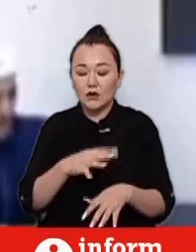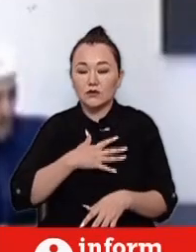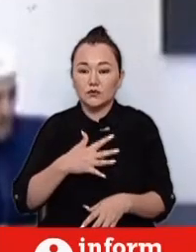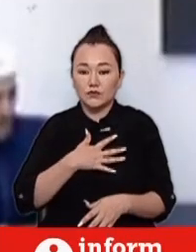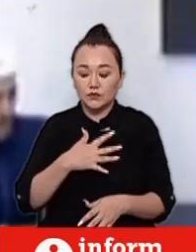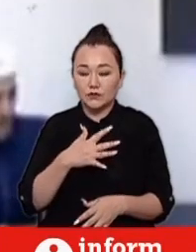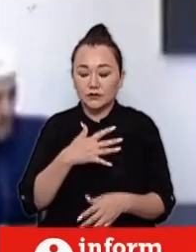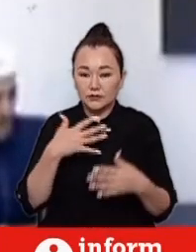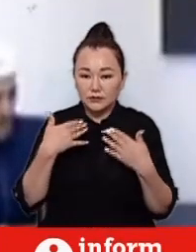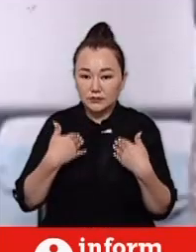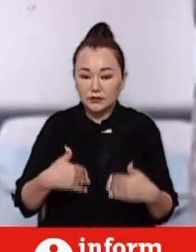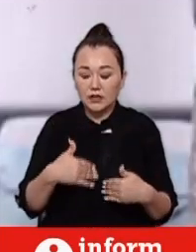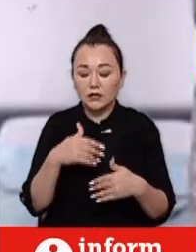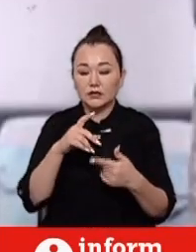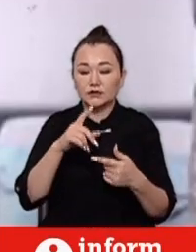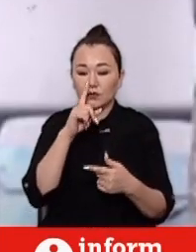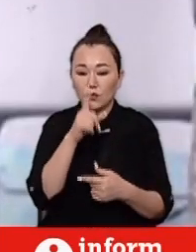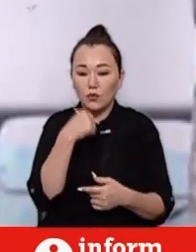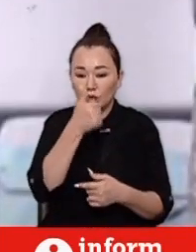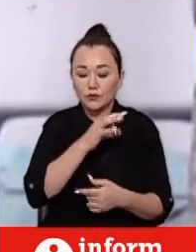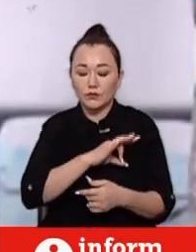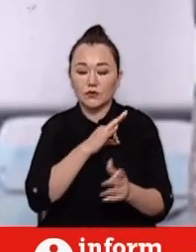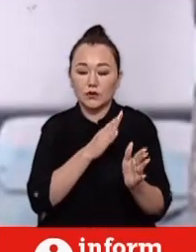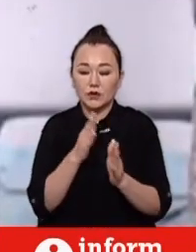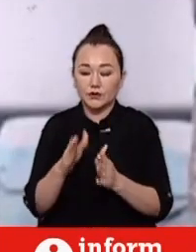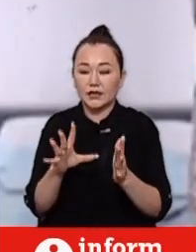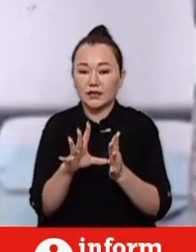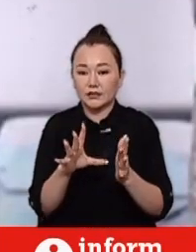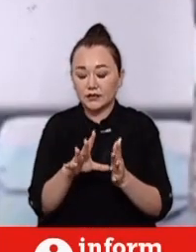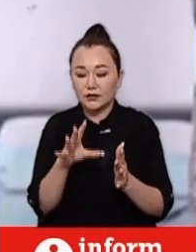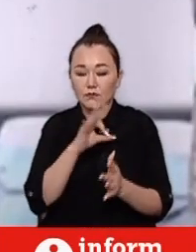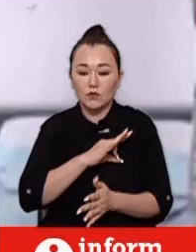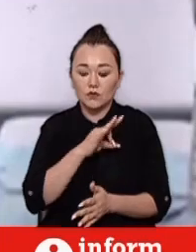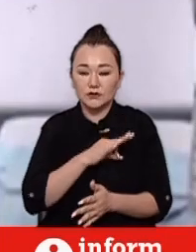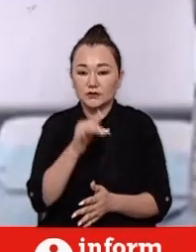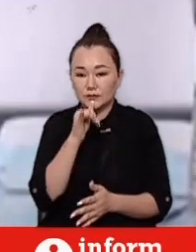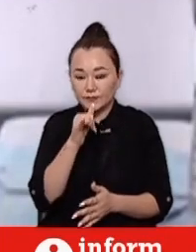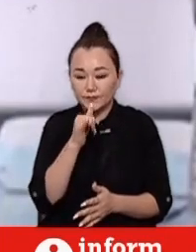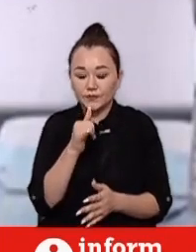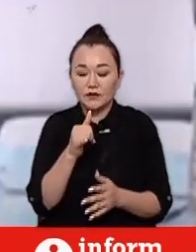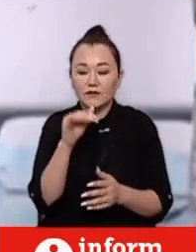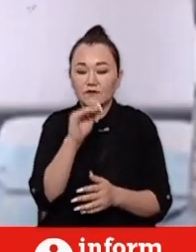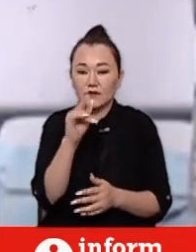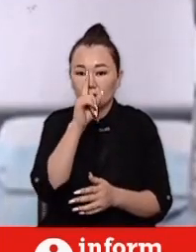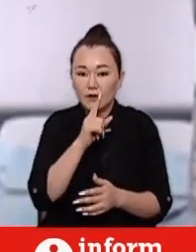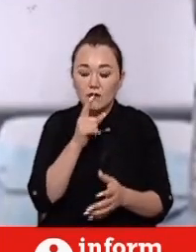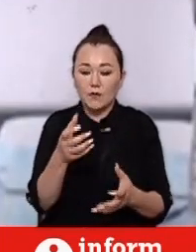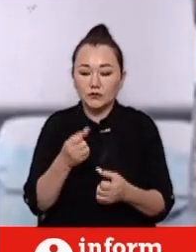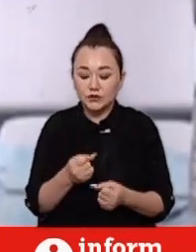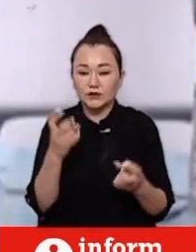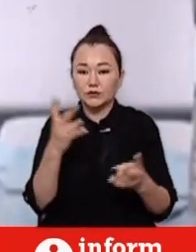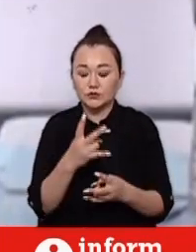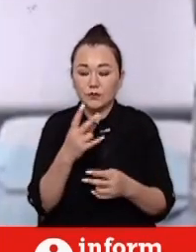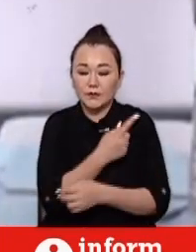дыхания. Он в течение года потребляет регулярно электронные системы потребления. В феврале он получает